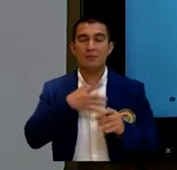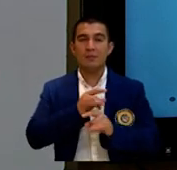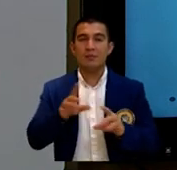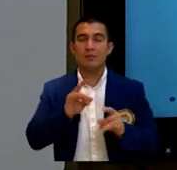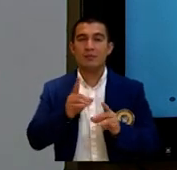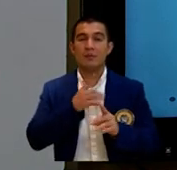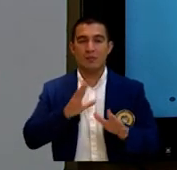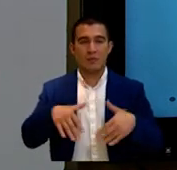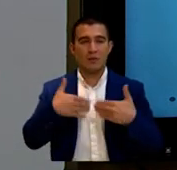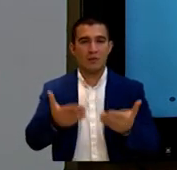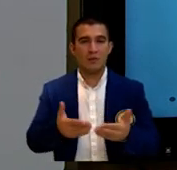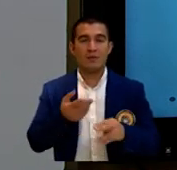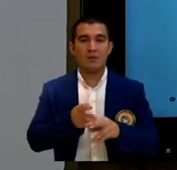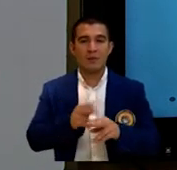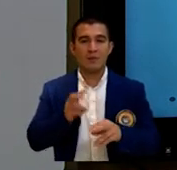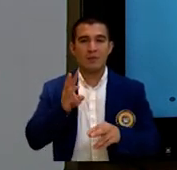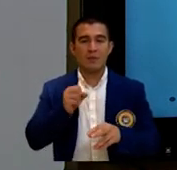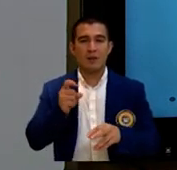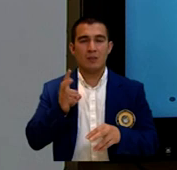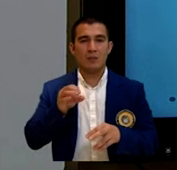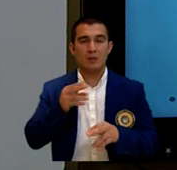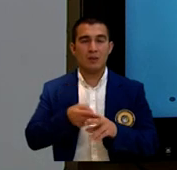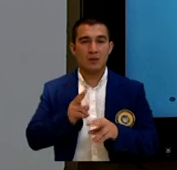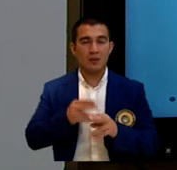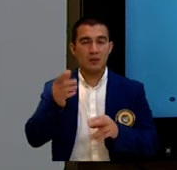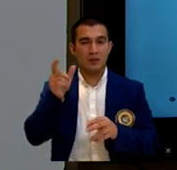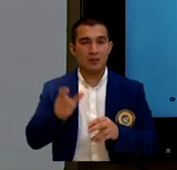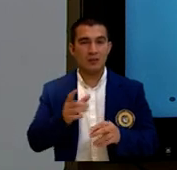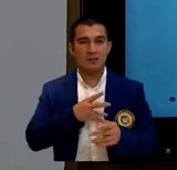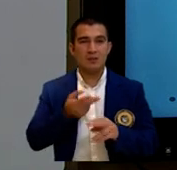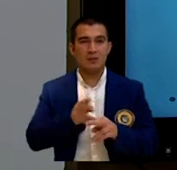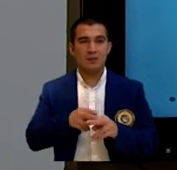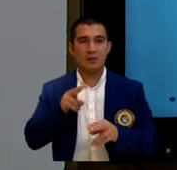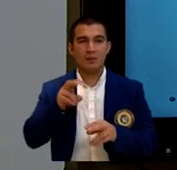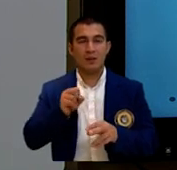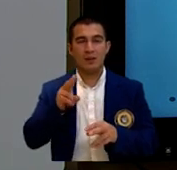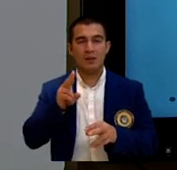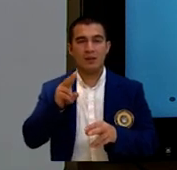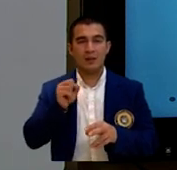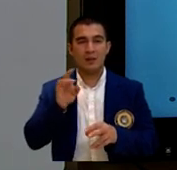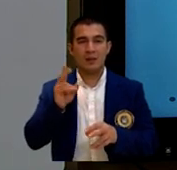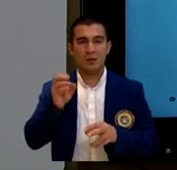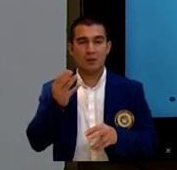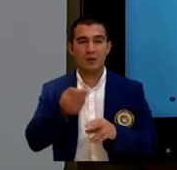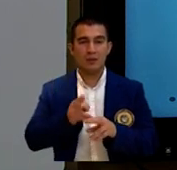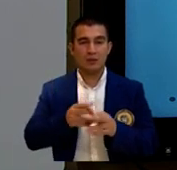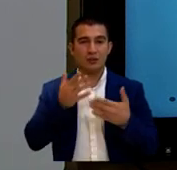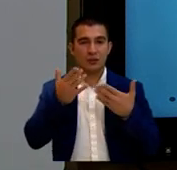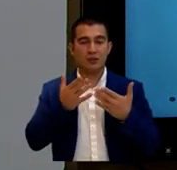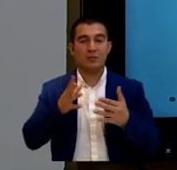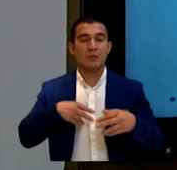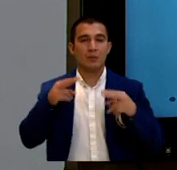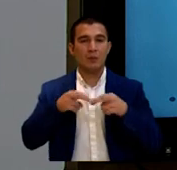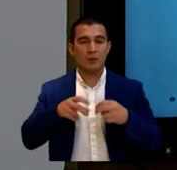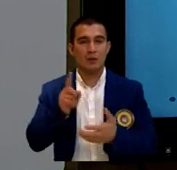shuni tavsiya qilamanki, Mahmud Xo'ja Behbudiyning Padarkush pyesasini o'qib, tahlil